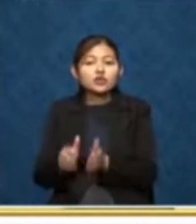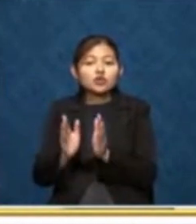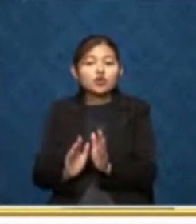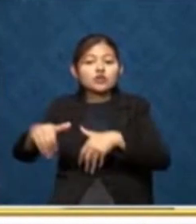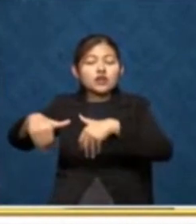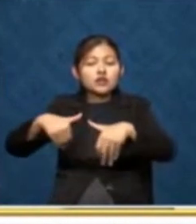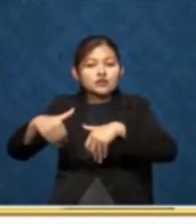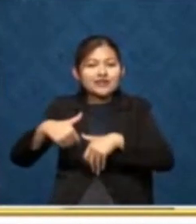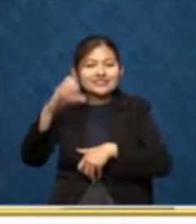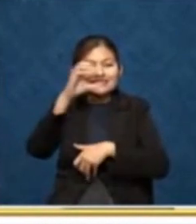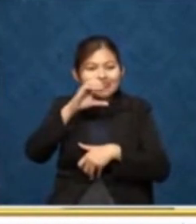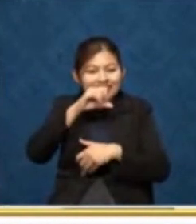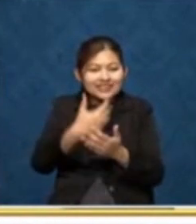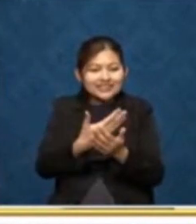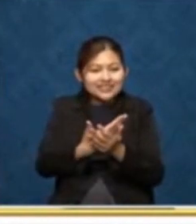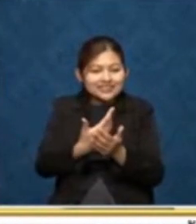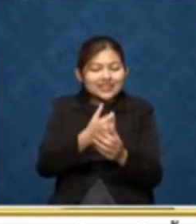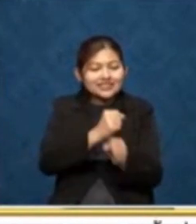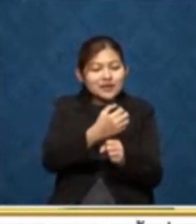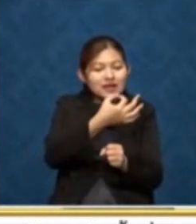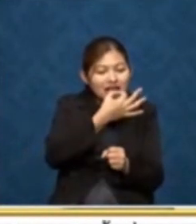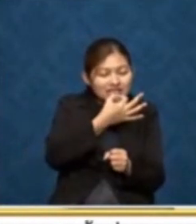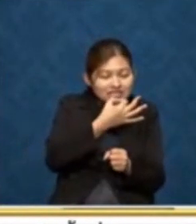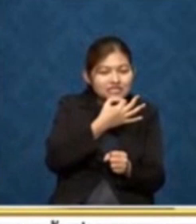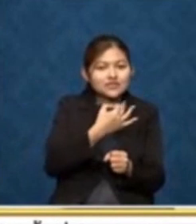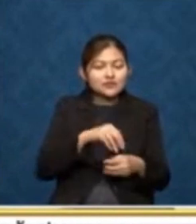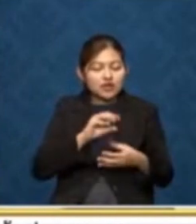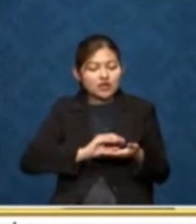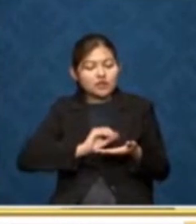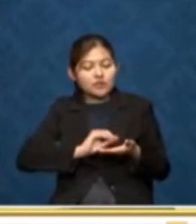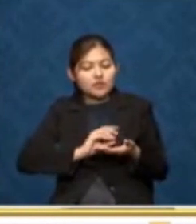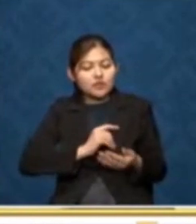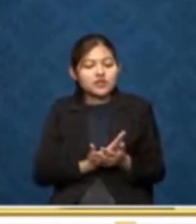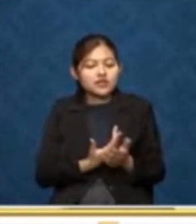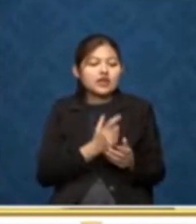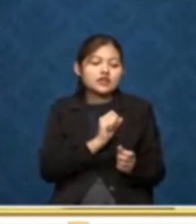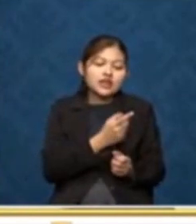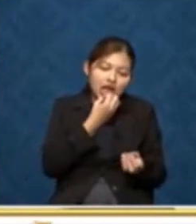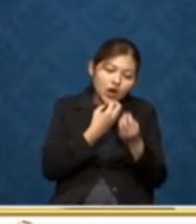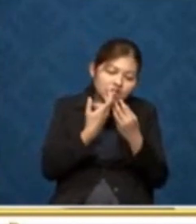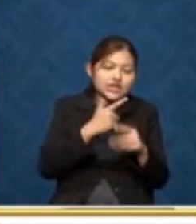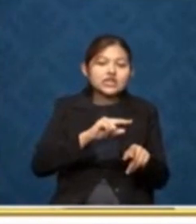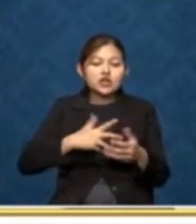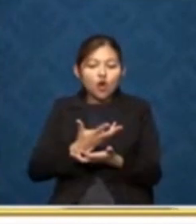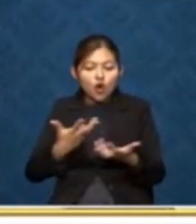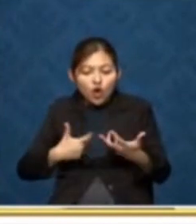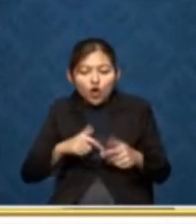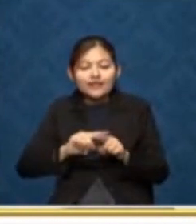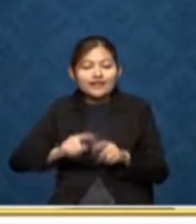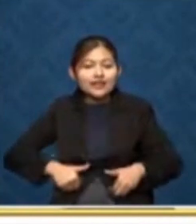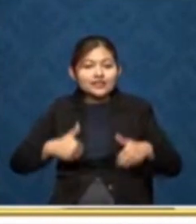ชีวิตเพื่ มาใช้จ่ายในบ้านในครัวเรือนแต่เกษตรกรไม่